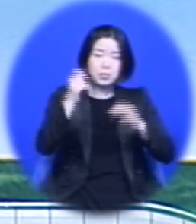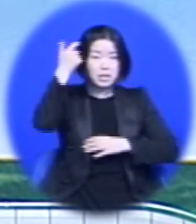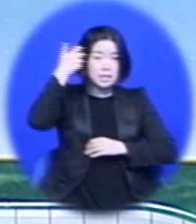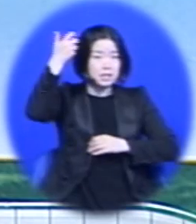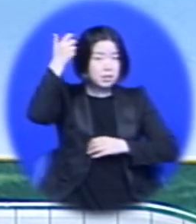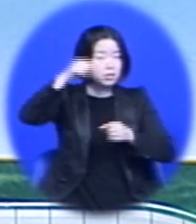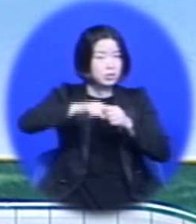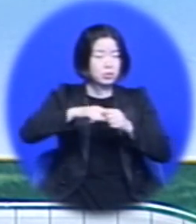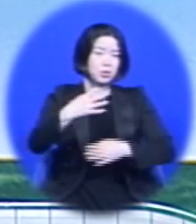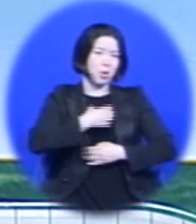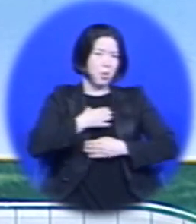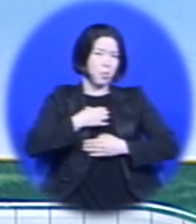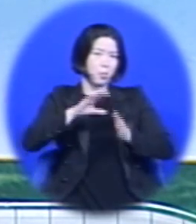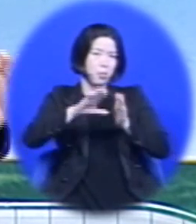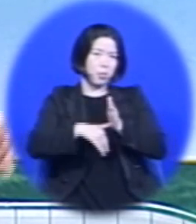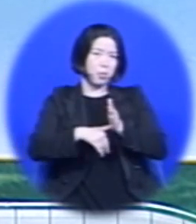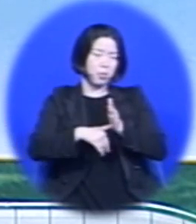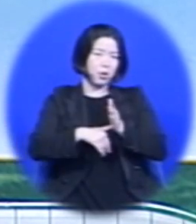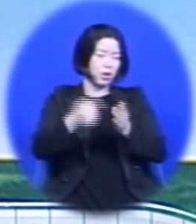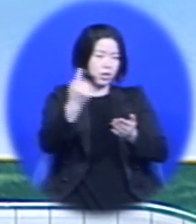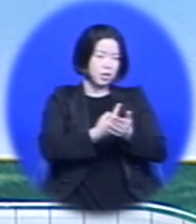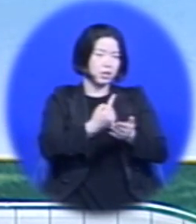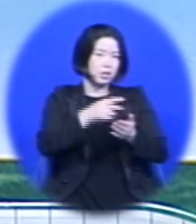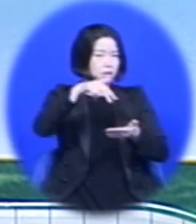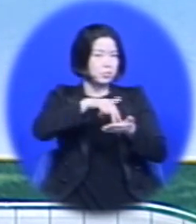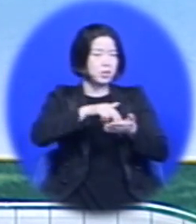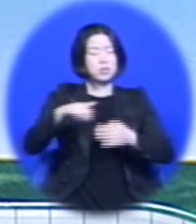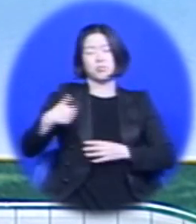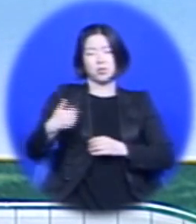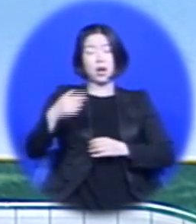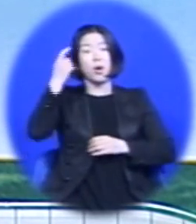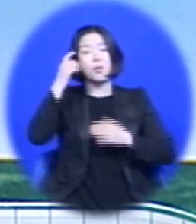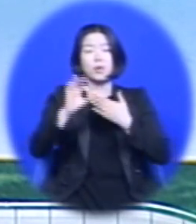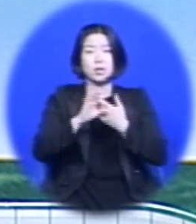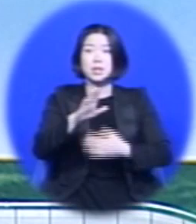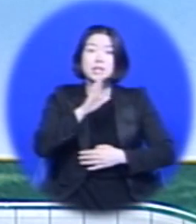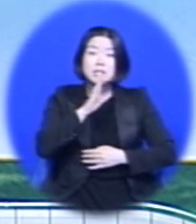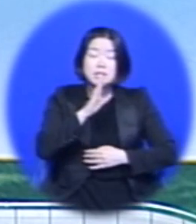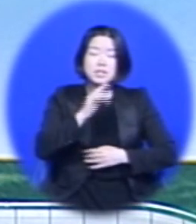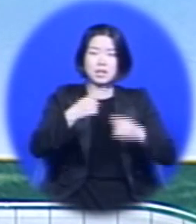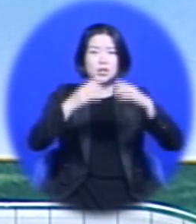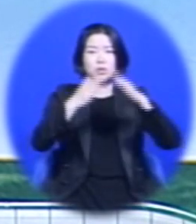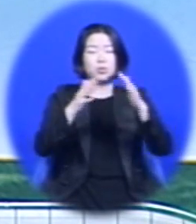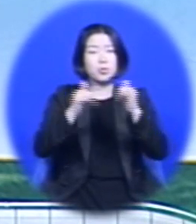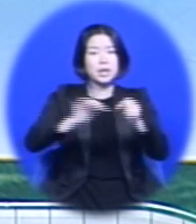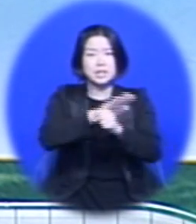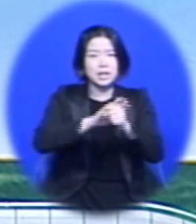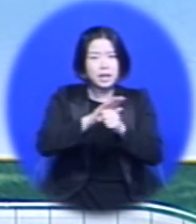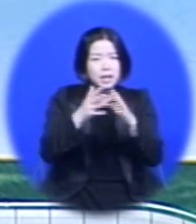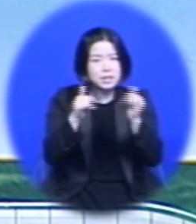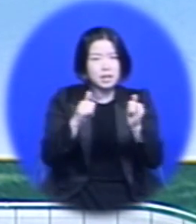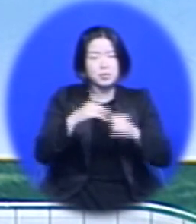영적으로는 위기에 처해져 있는지도 몰라요. 왜냐하면 진짜 교회를 사랑하는 사람이 누군지를 알기가